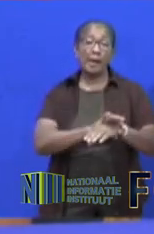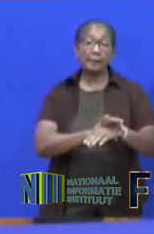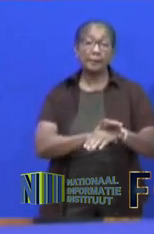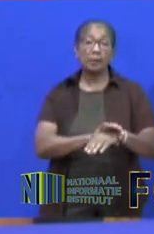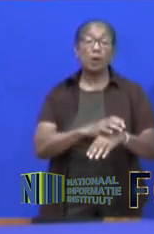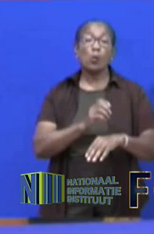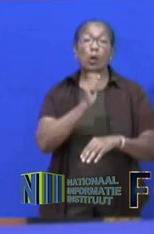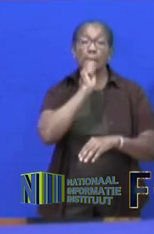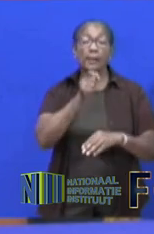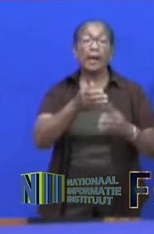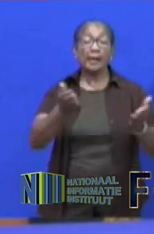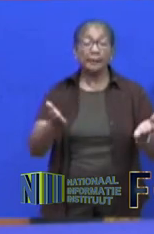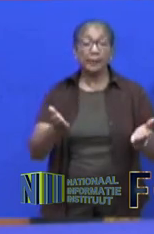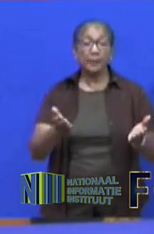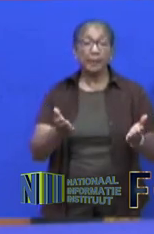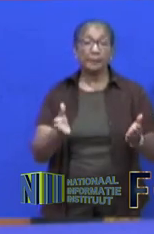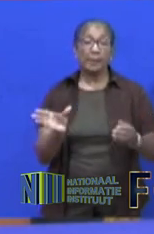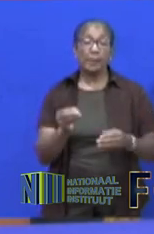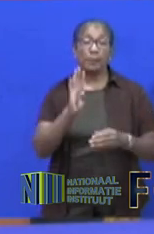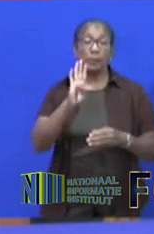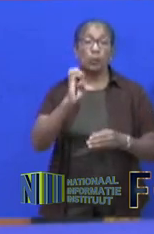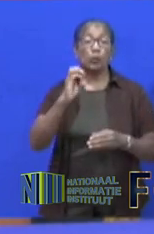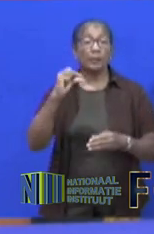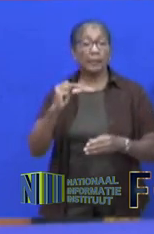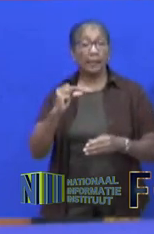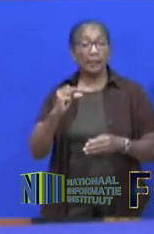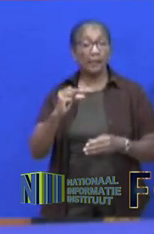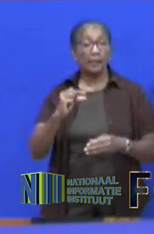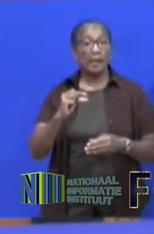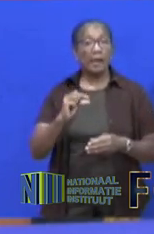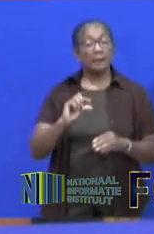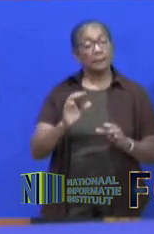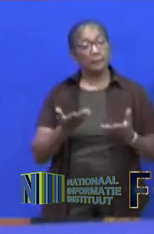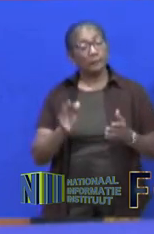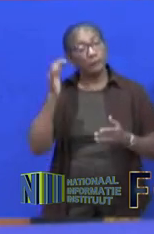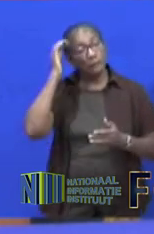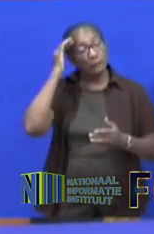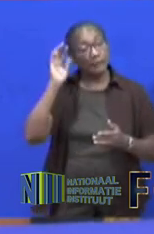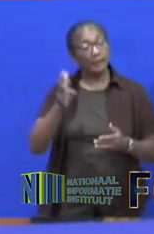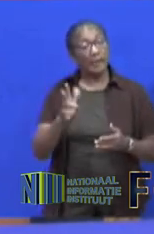worden aangemeld bij het BOG als een suspect case,